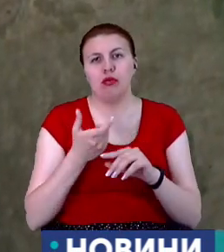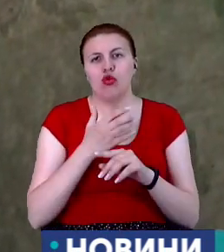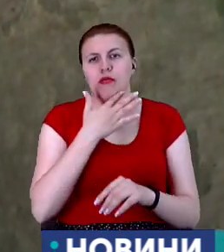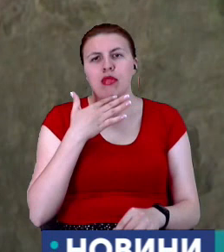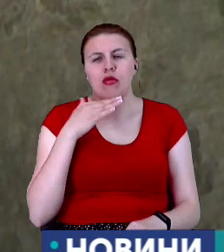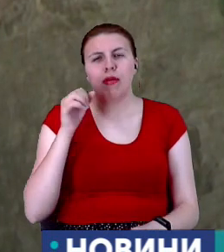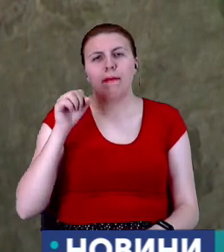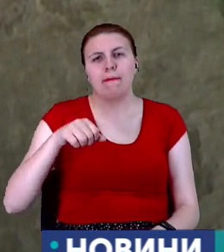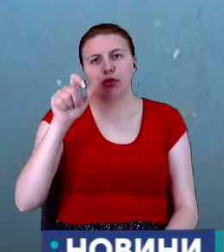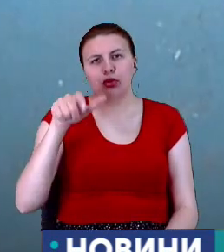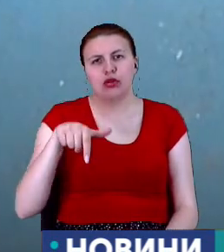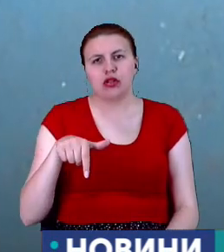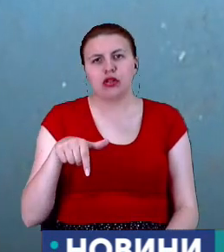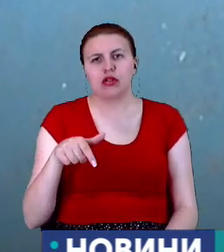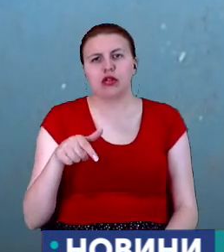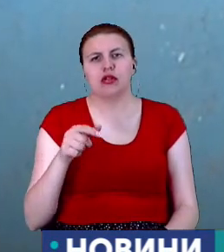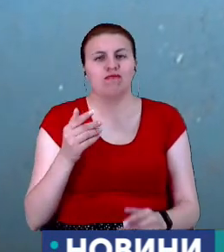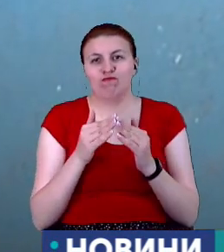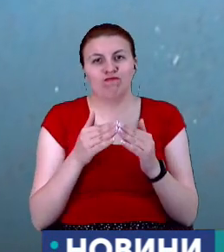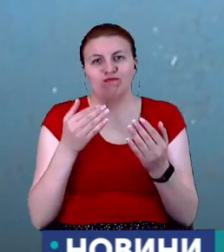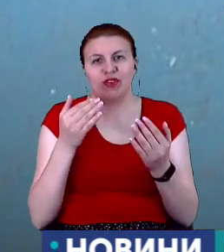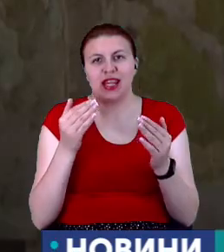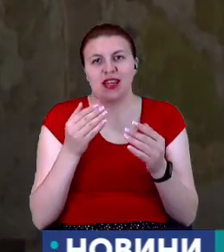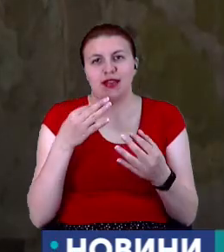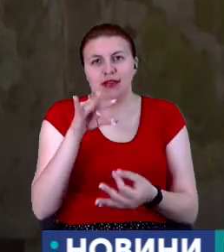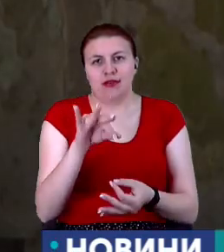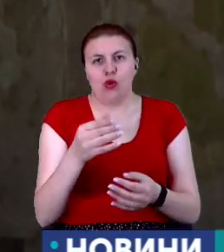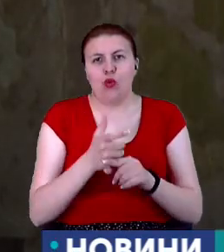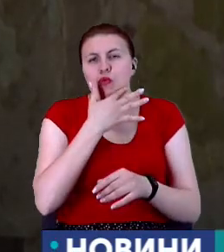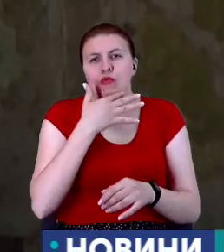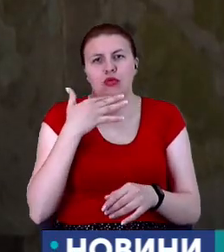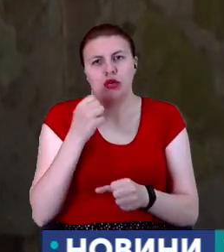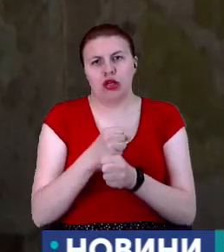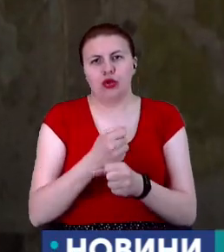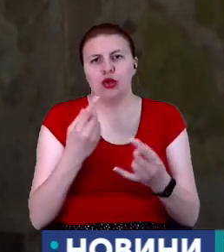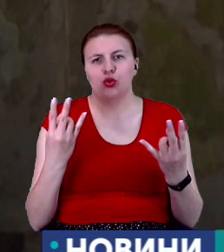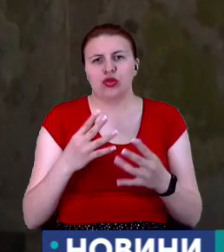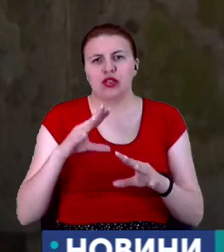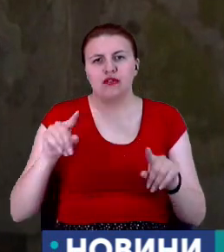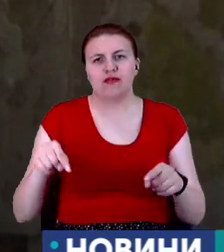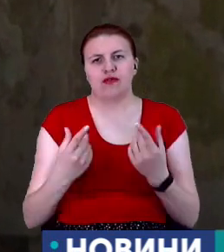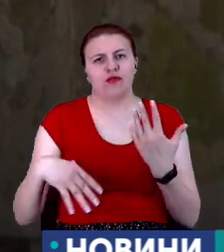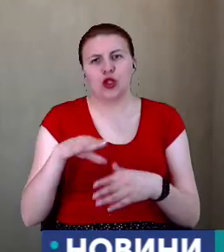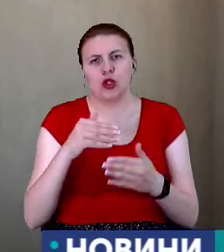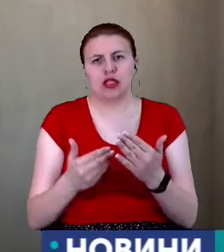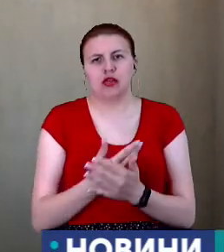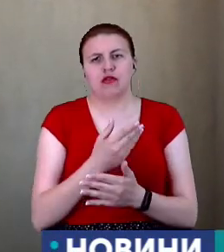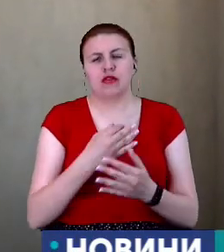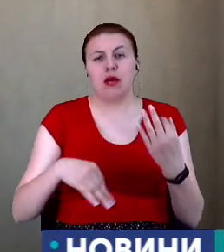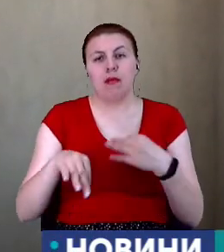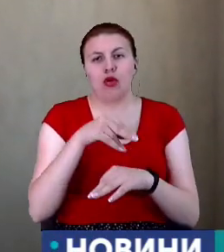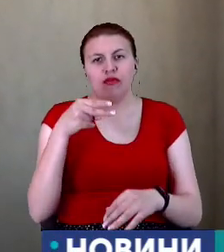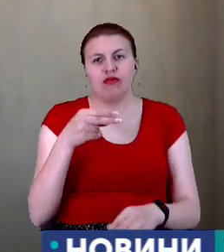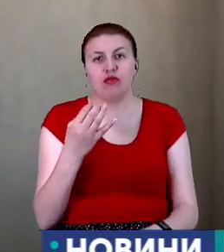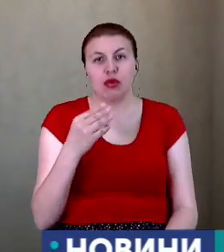запущено, очень много работы, потому что это нужно все восстановить заново. За проектом, що розробили у 2015 році, тут